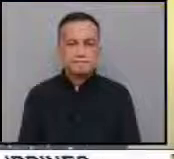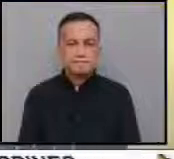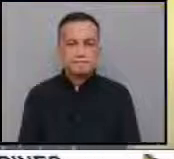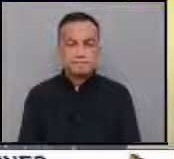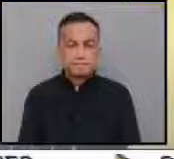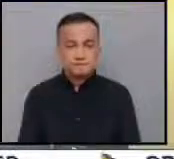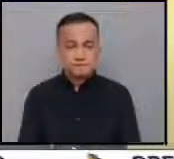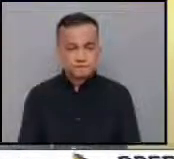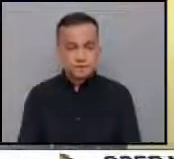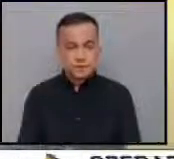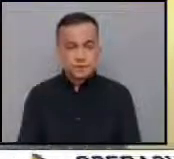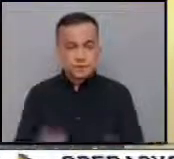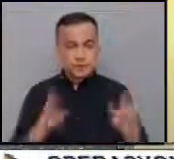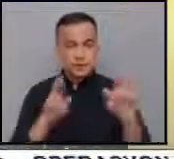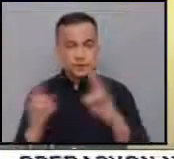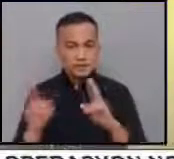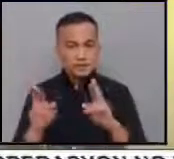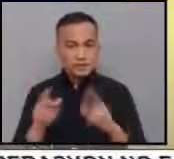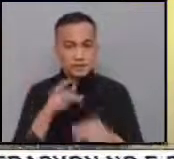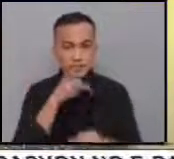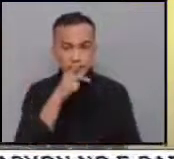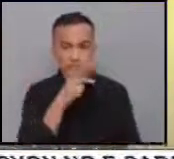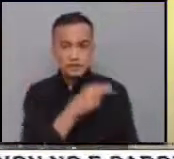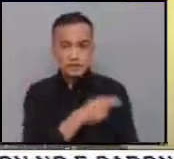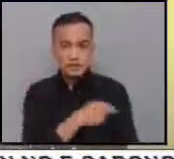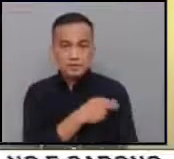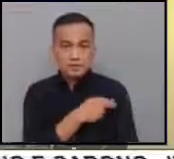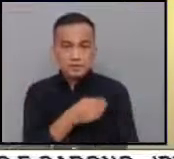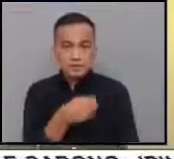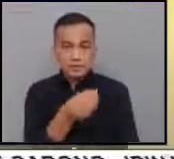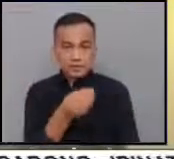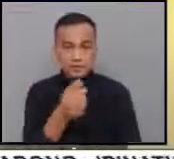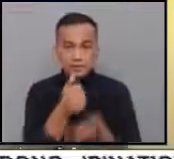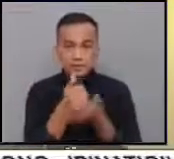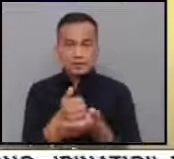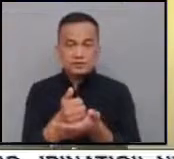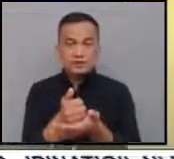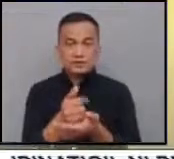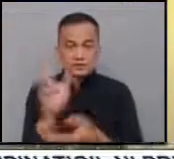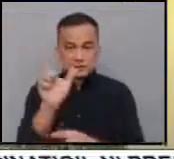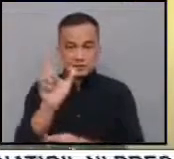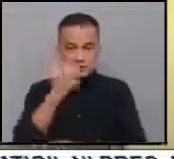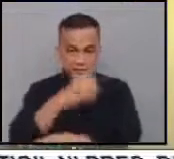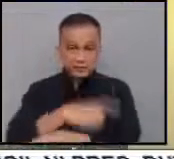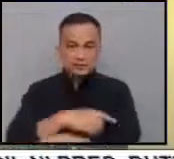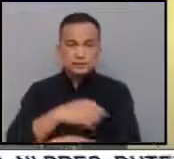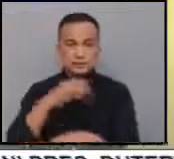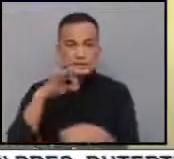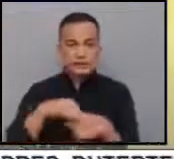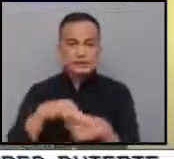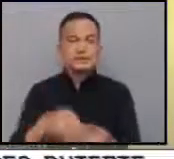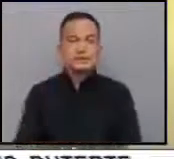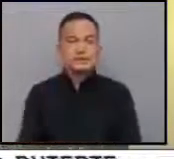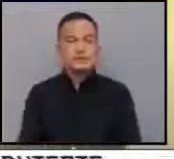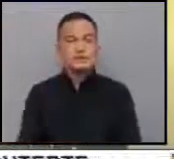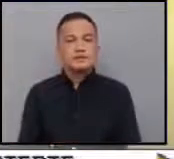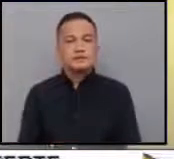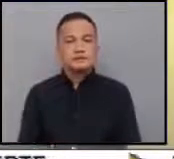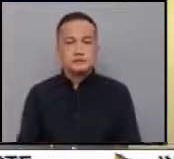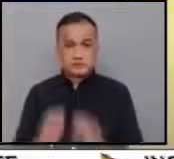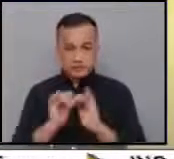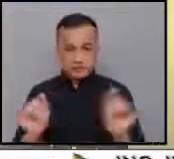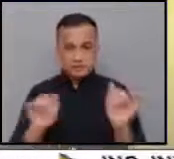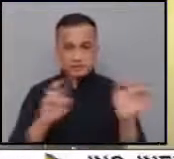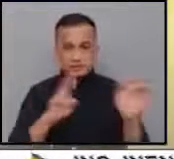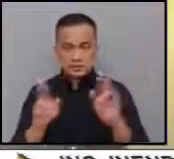Handa naman ang mga private hospital na magbigay ng tulong sa araw ng halalan. Handa rin sila sakaling tumaas ang kaso